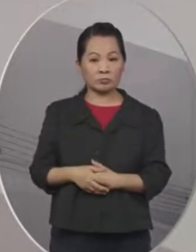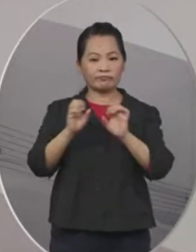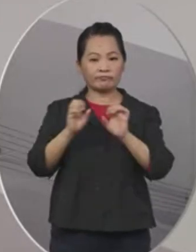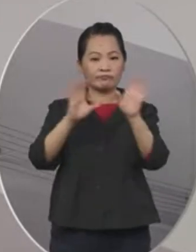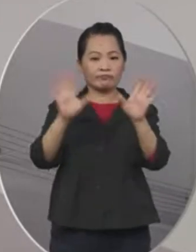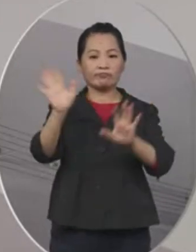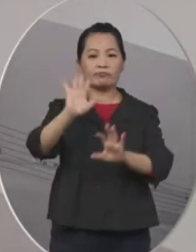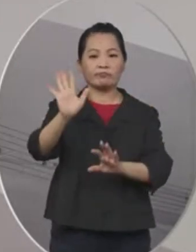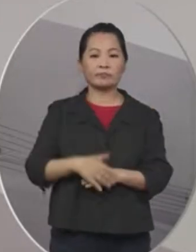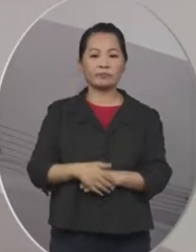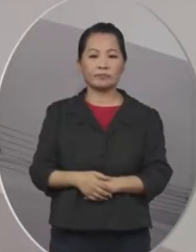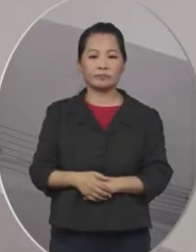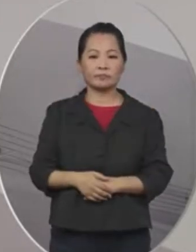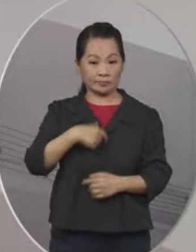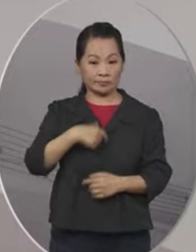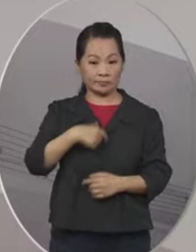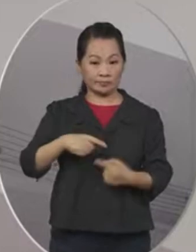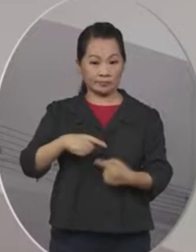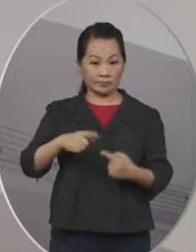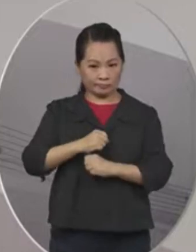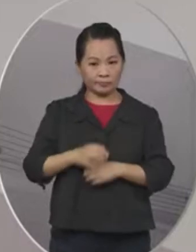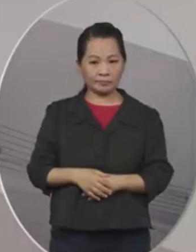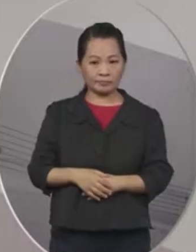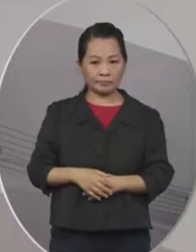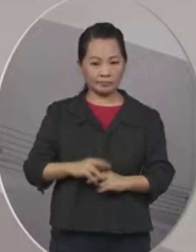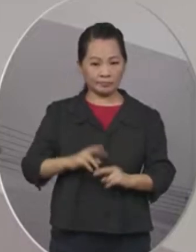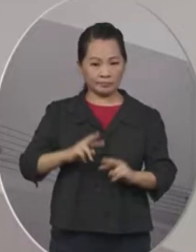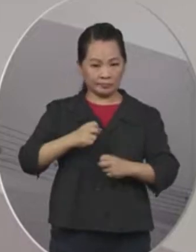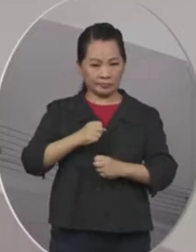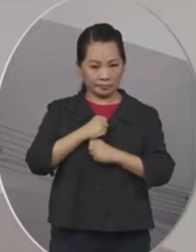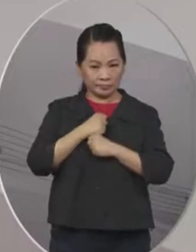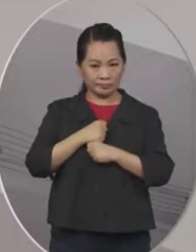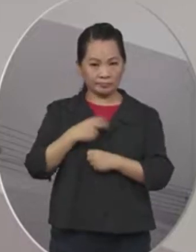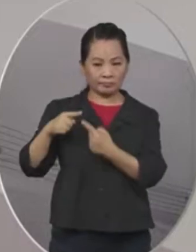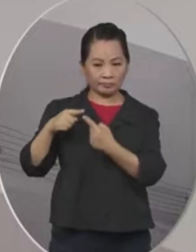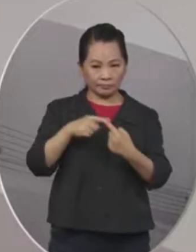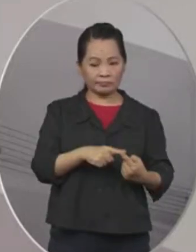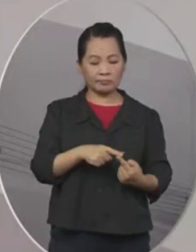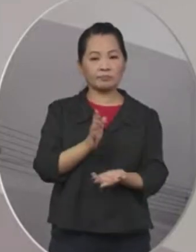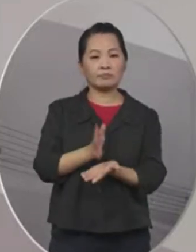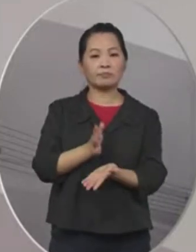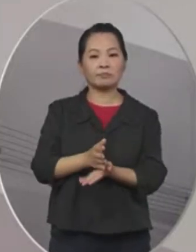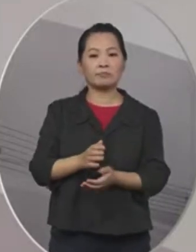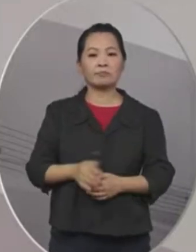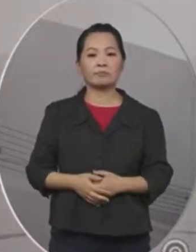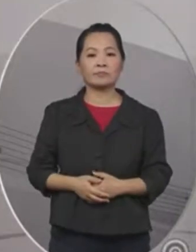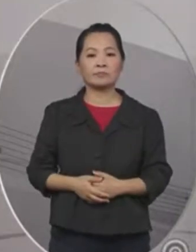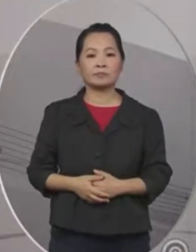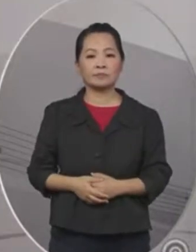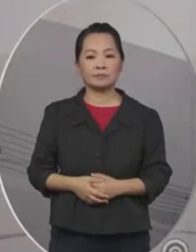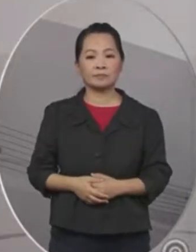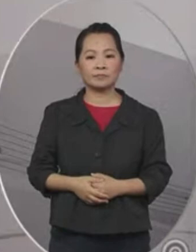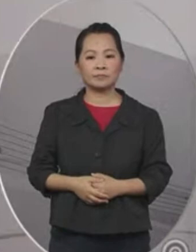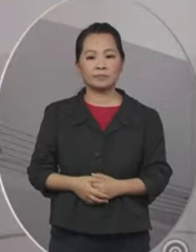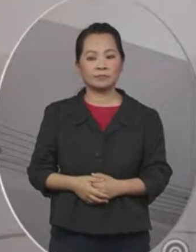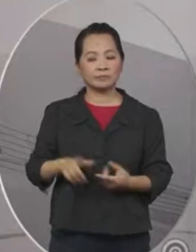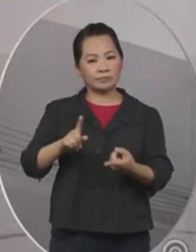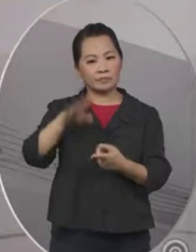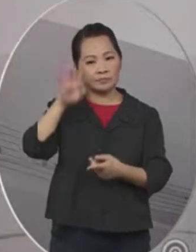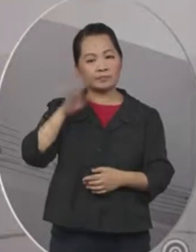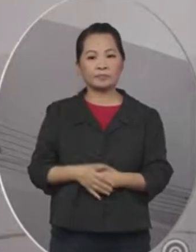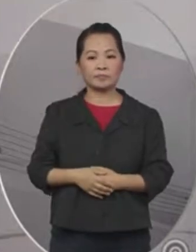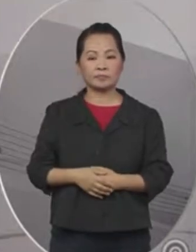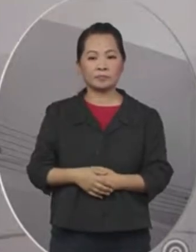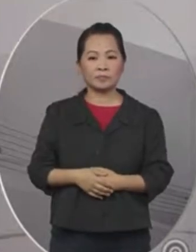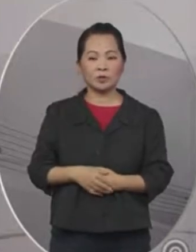出，请候选人注意并予以修正，请继续发言。 非常遗憾，这个